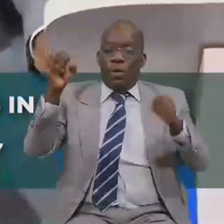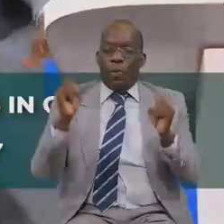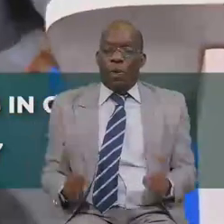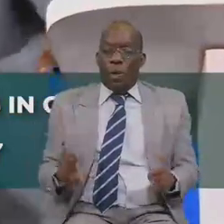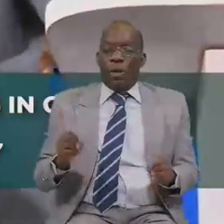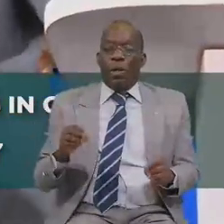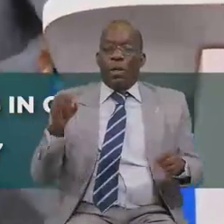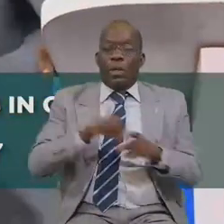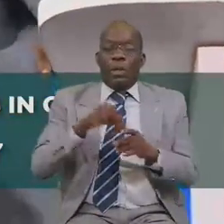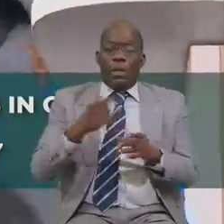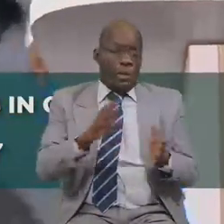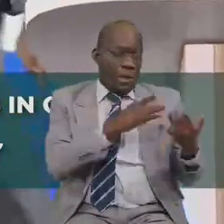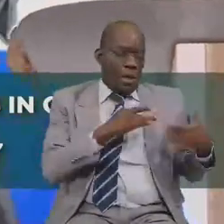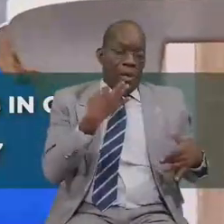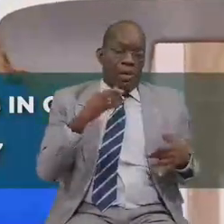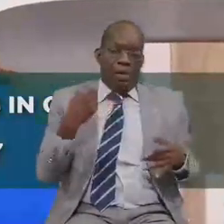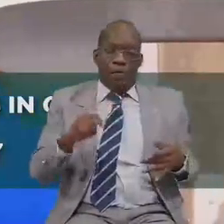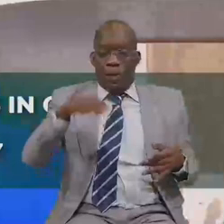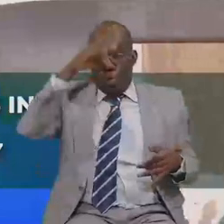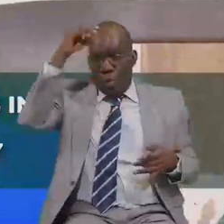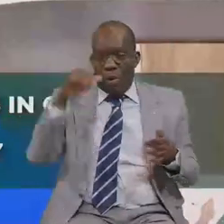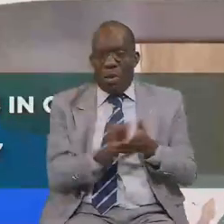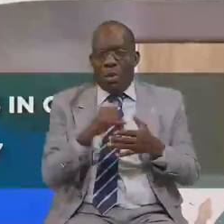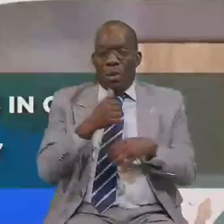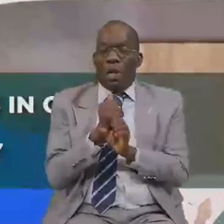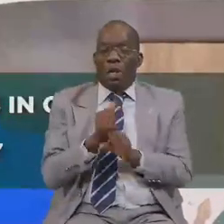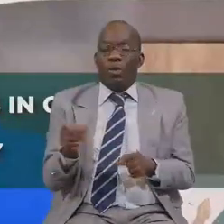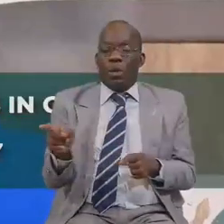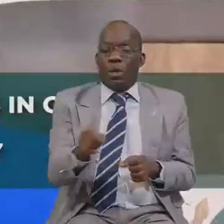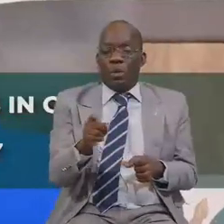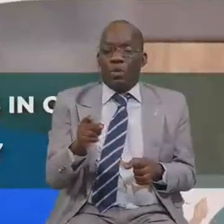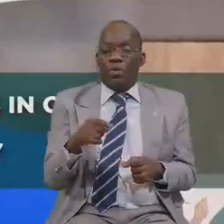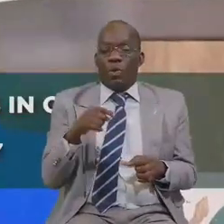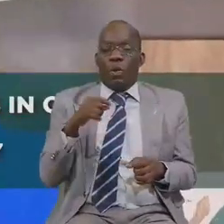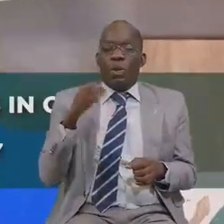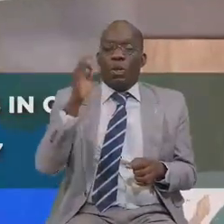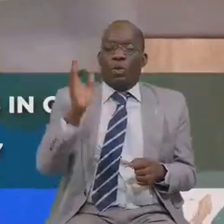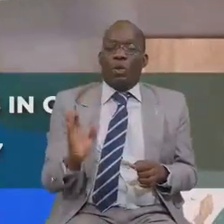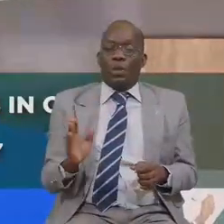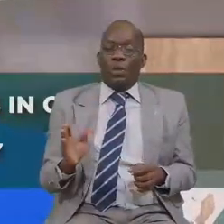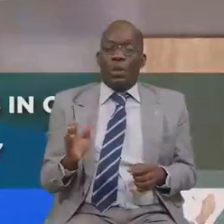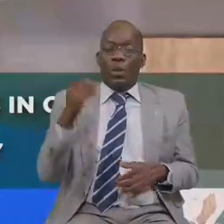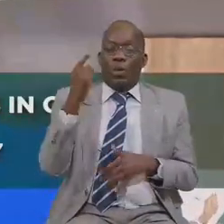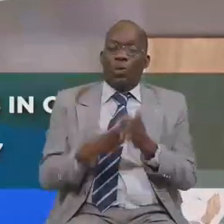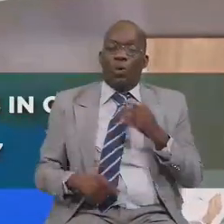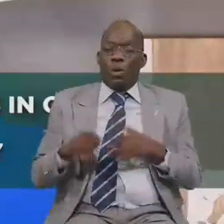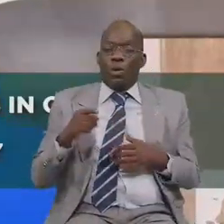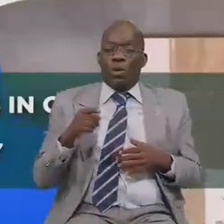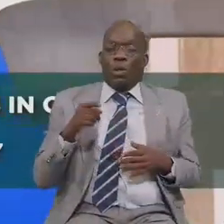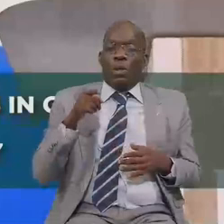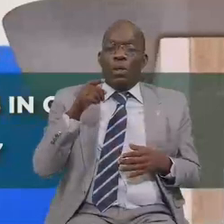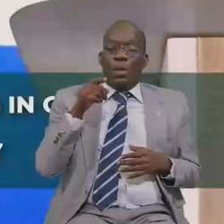de la vie d'un homme qui fait de lui ministre digne de son calibre.